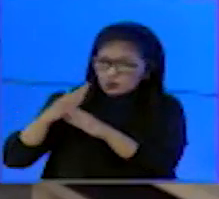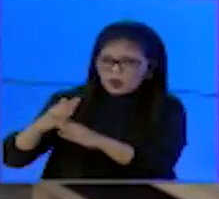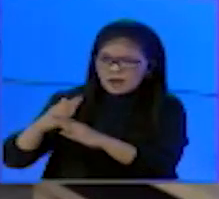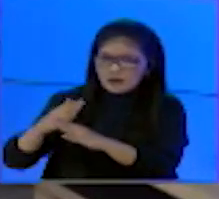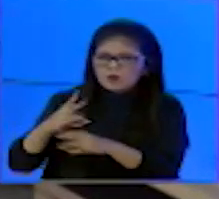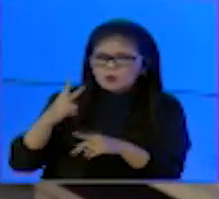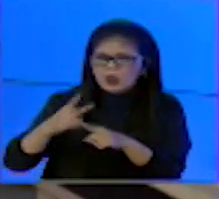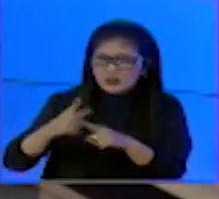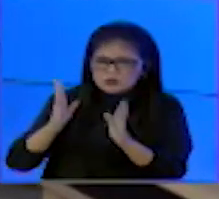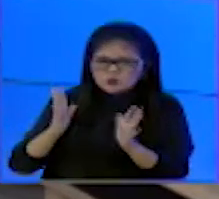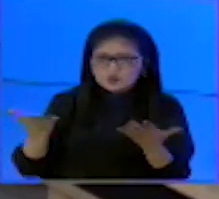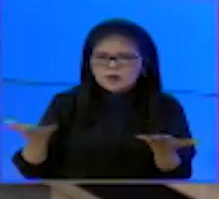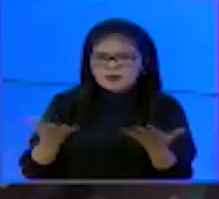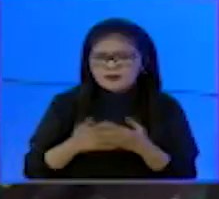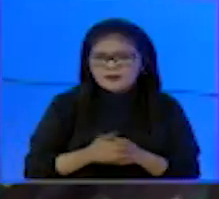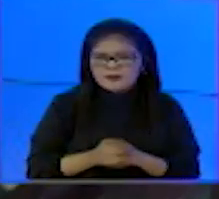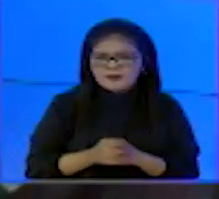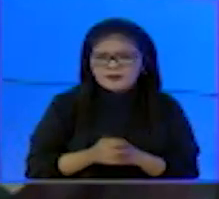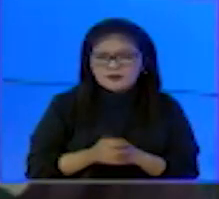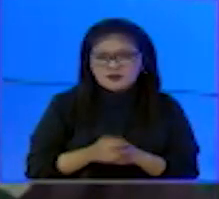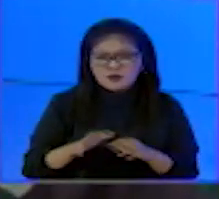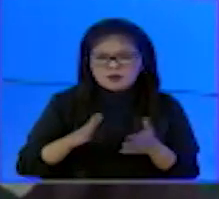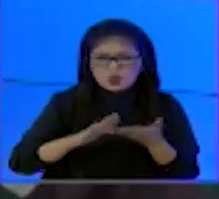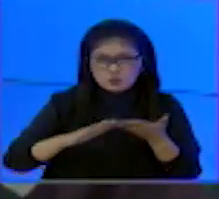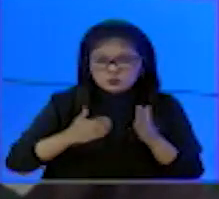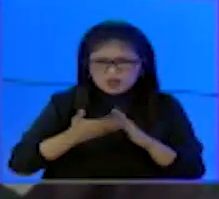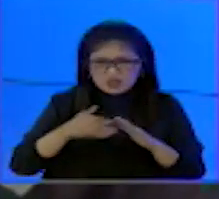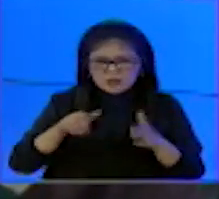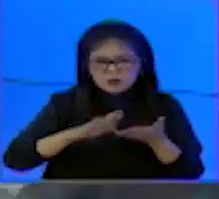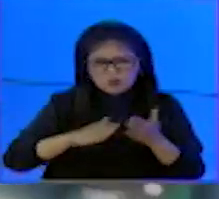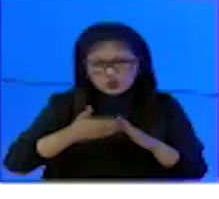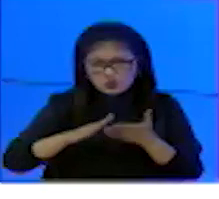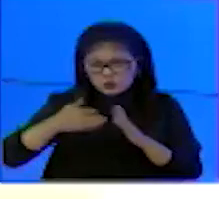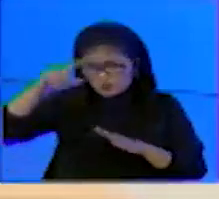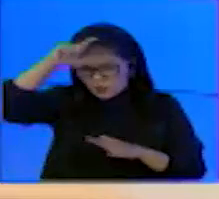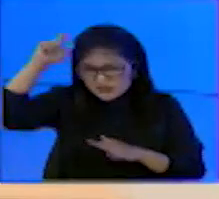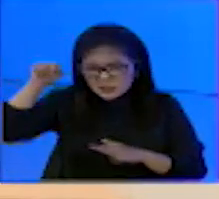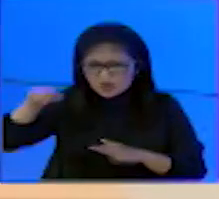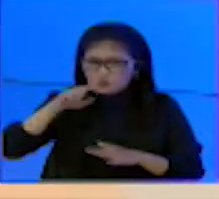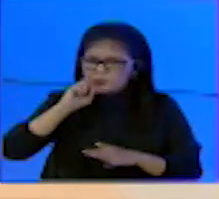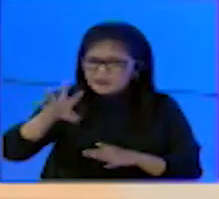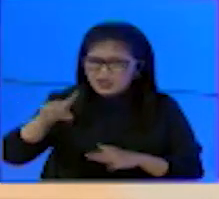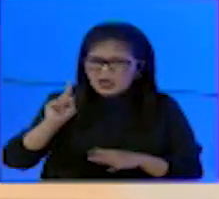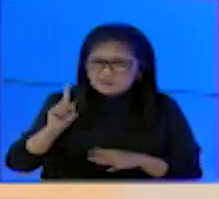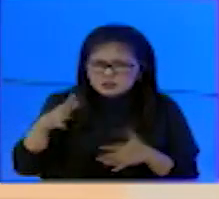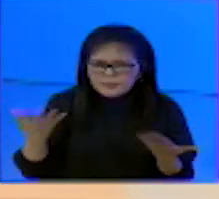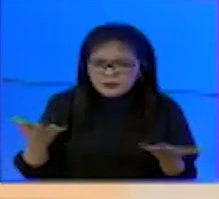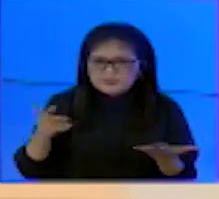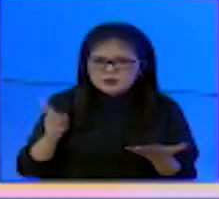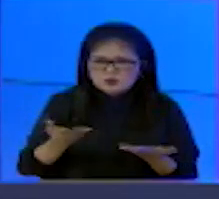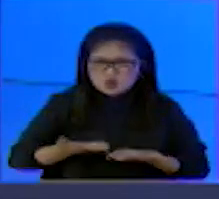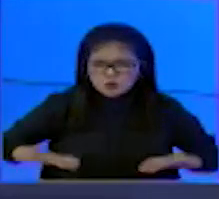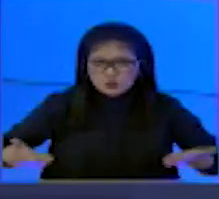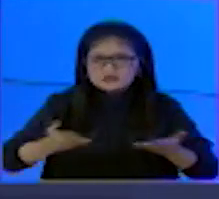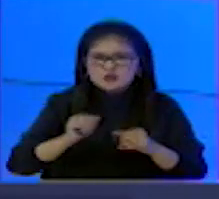Ikatan Bidan Indonesia Bukit Tinggi menyatakan para bidan kekurangan alat pelindung diri APD. Menyikapi tentang pandemi